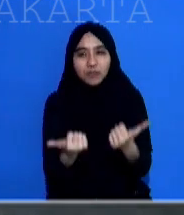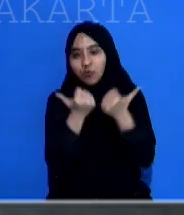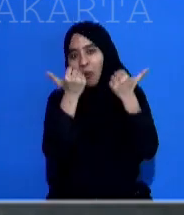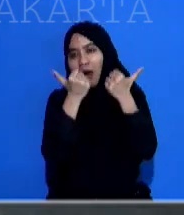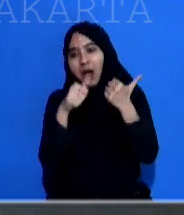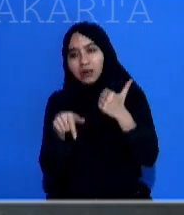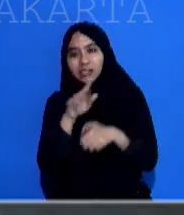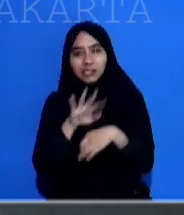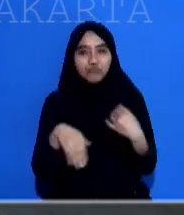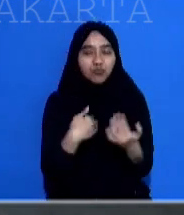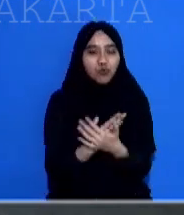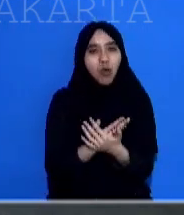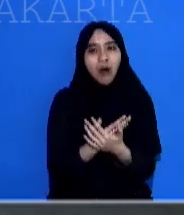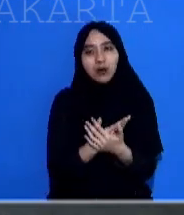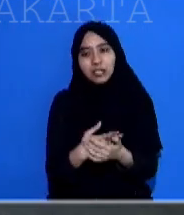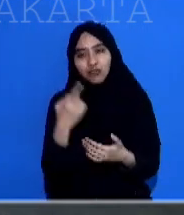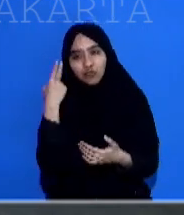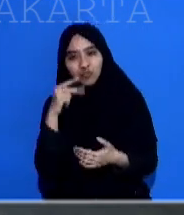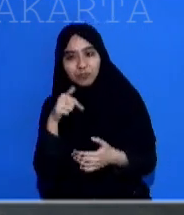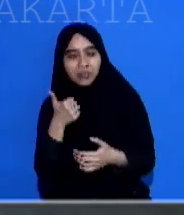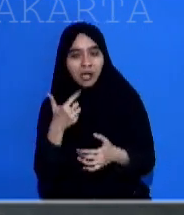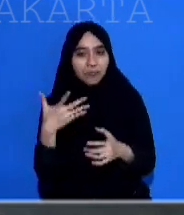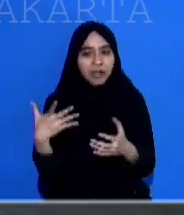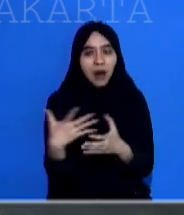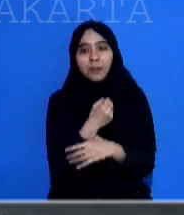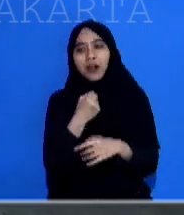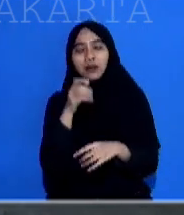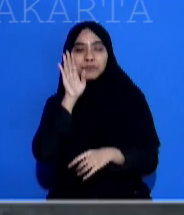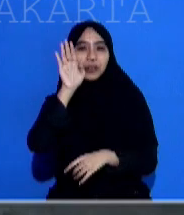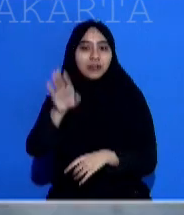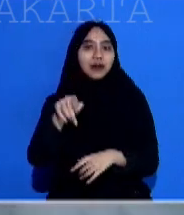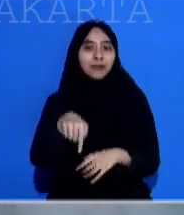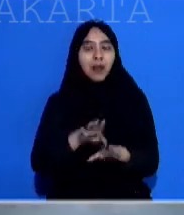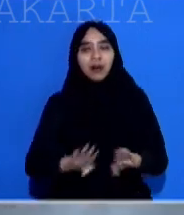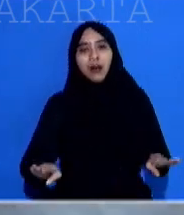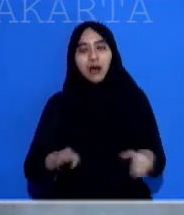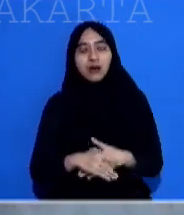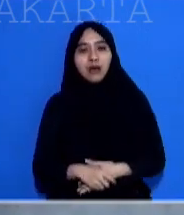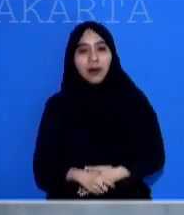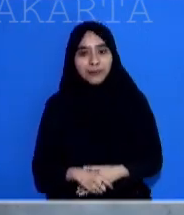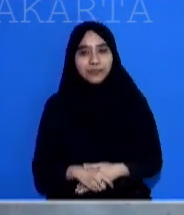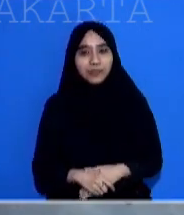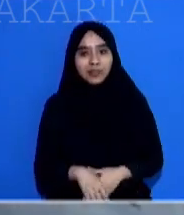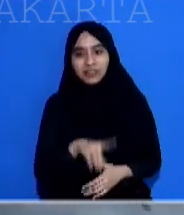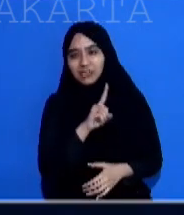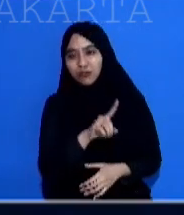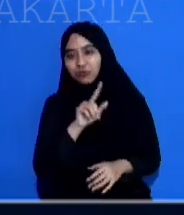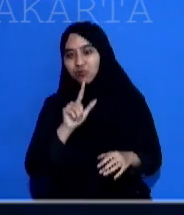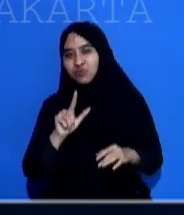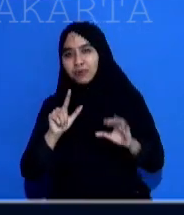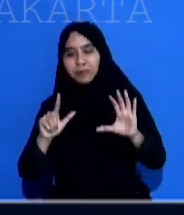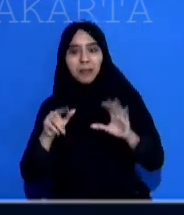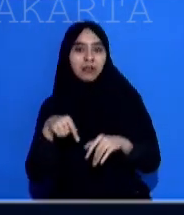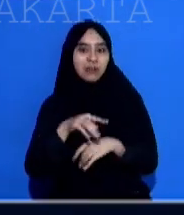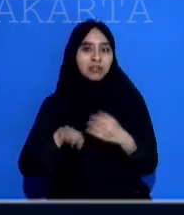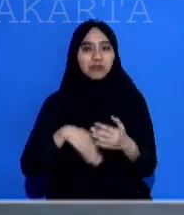pejuang untuk menghadapi anak menghadapi masa depan dari anak-anak sebanyak 117 pelajar SMKN